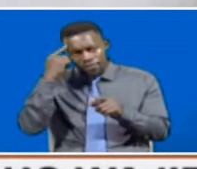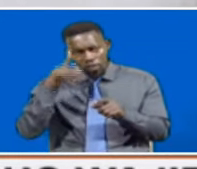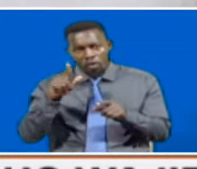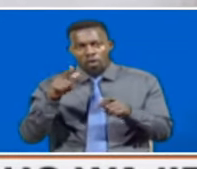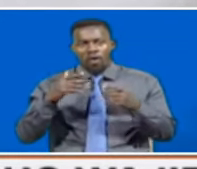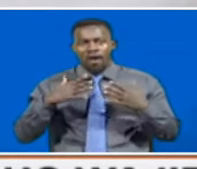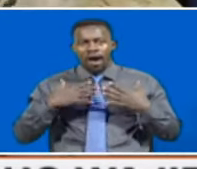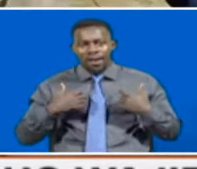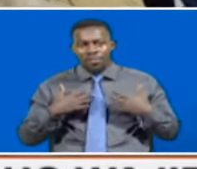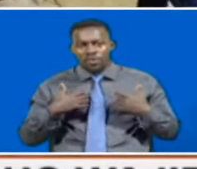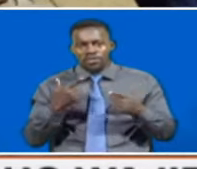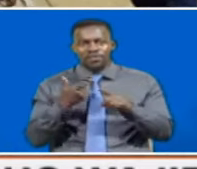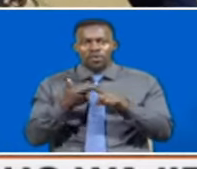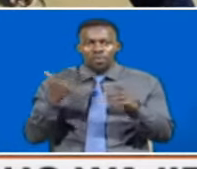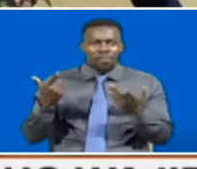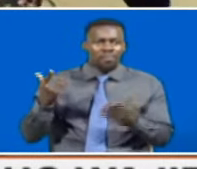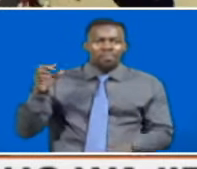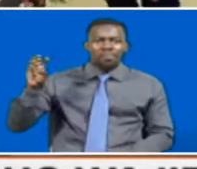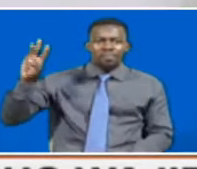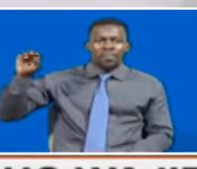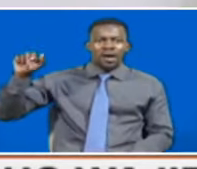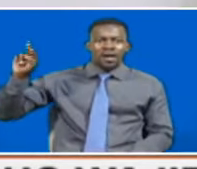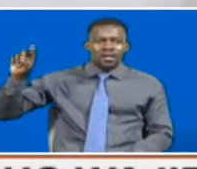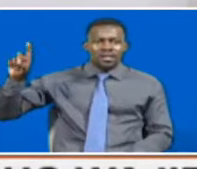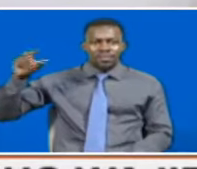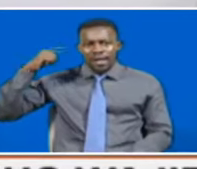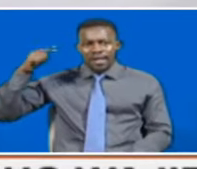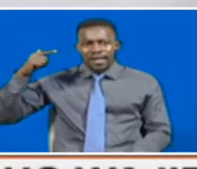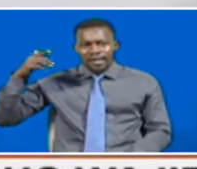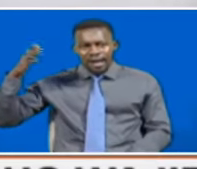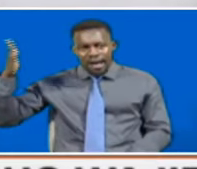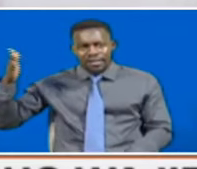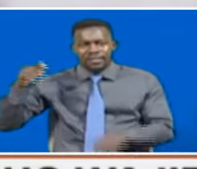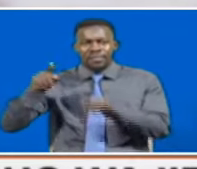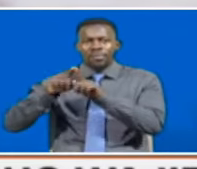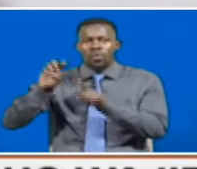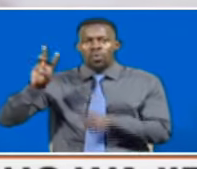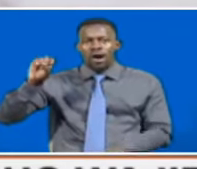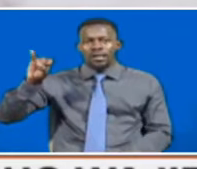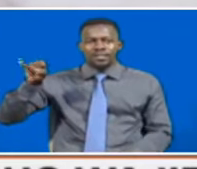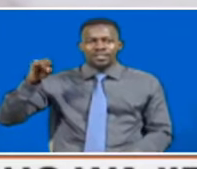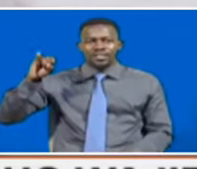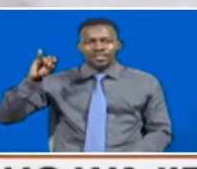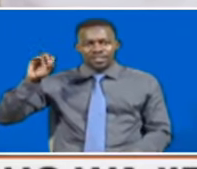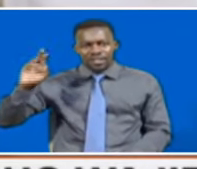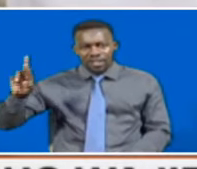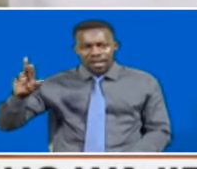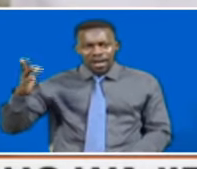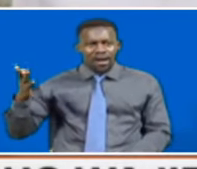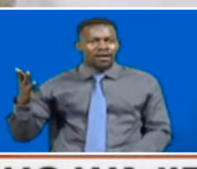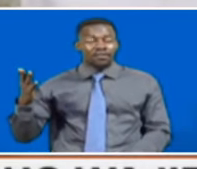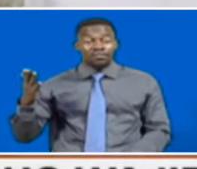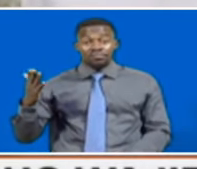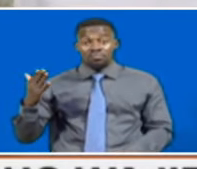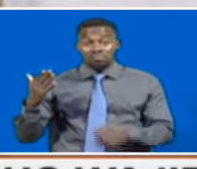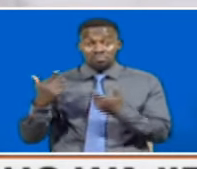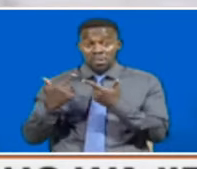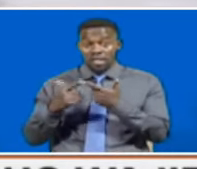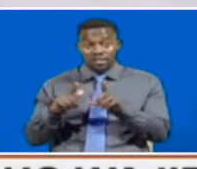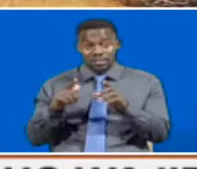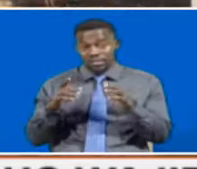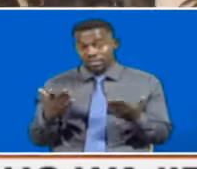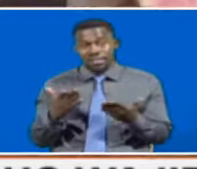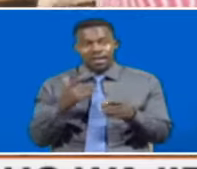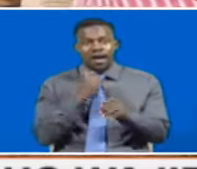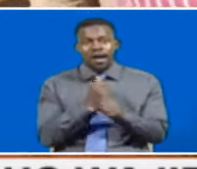Mandera, Wajir. Kwa hivyo kidogo ile kaunti yetu ya Wajir, idara ya zimamoto haikufanya